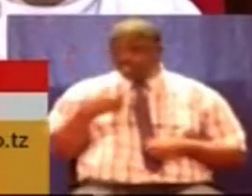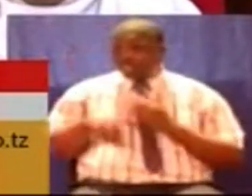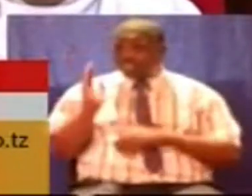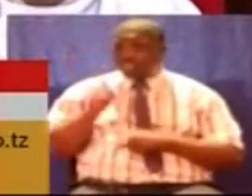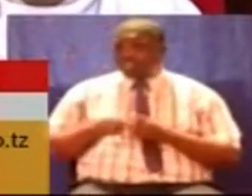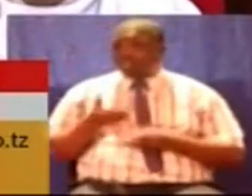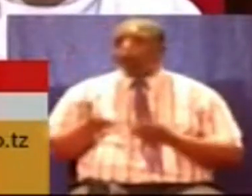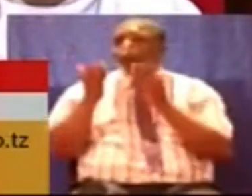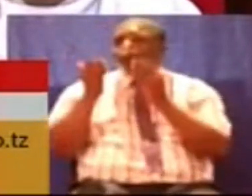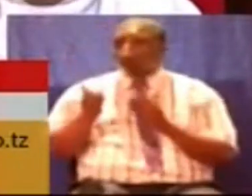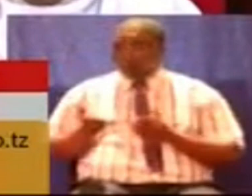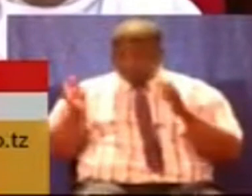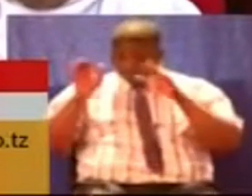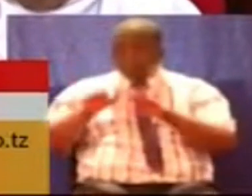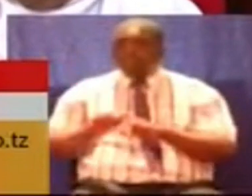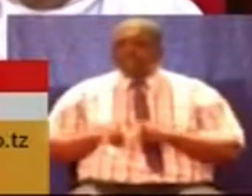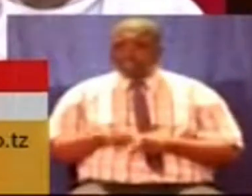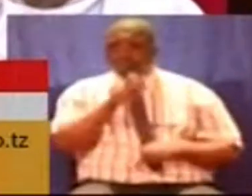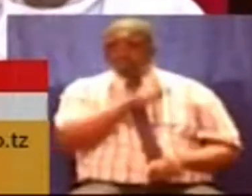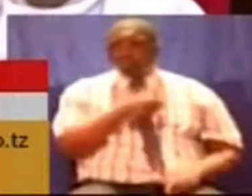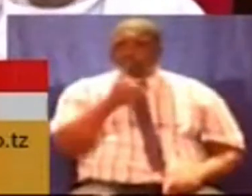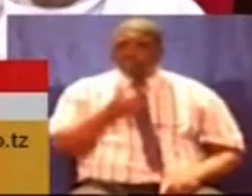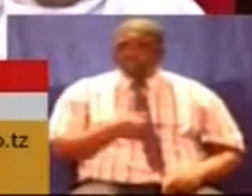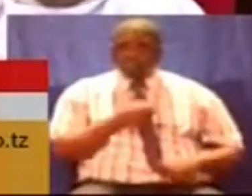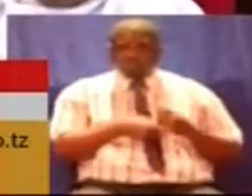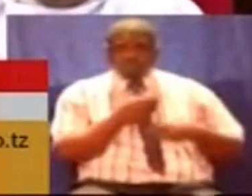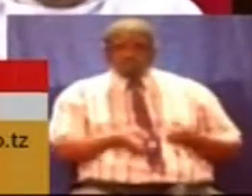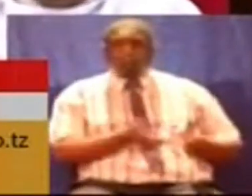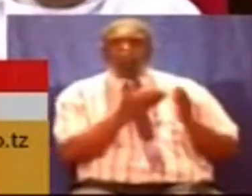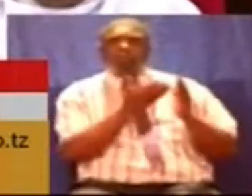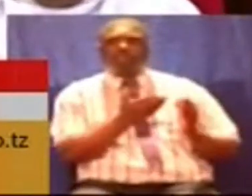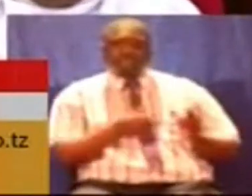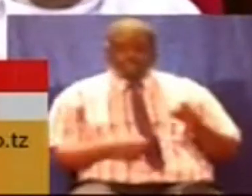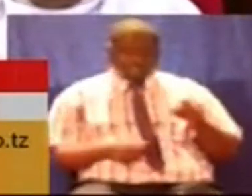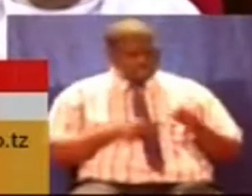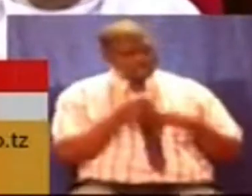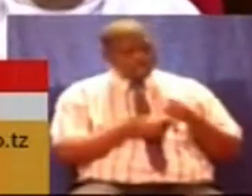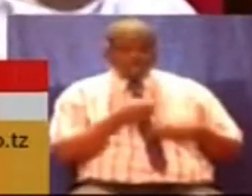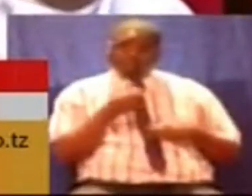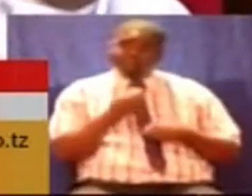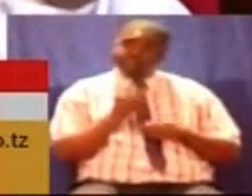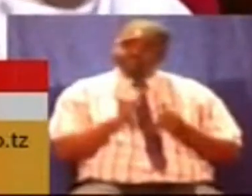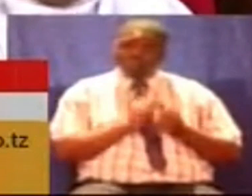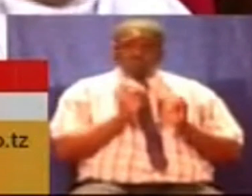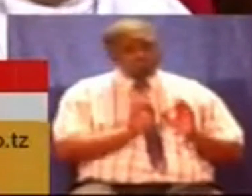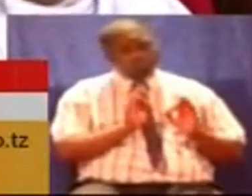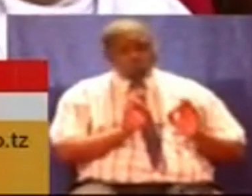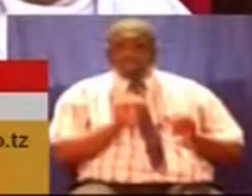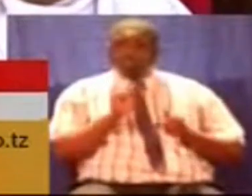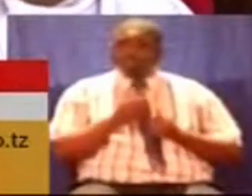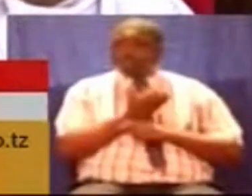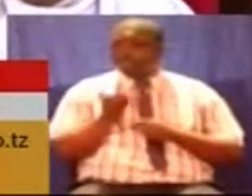Mwenyezi Mungu azidi kumbariki, na Watanzania wote tuendelee kumwombea ili aendelee kutufanyia mambo mazuri sana.